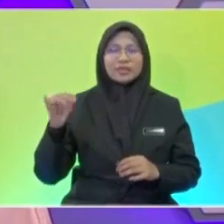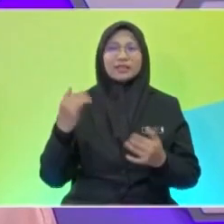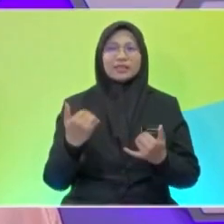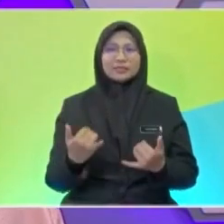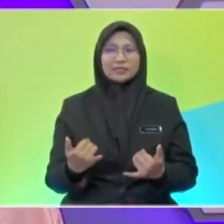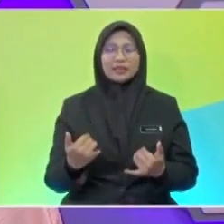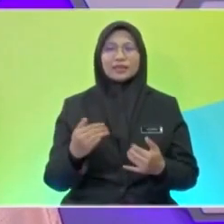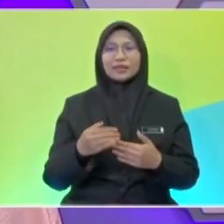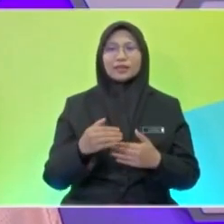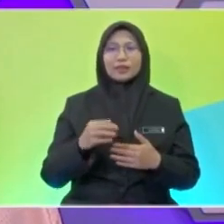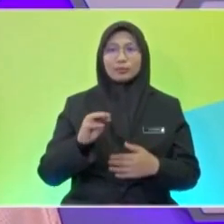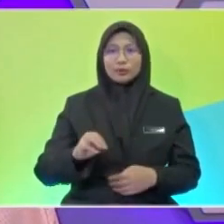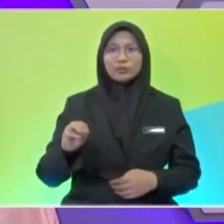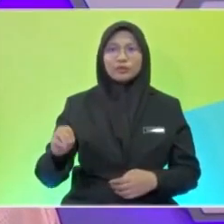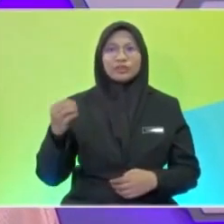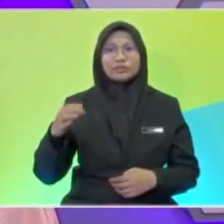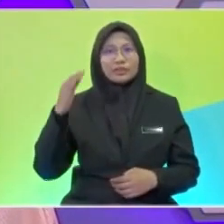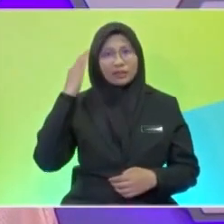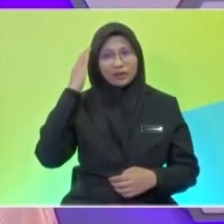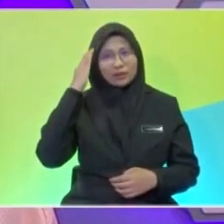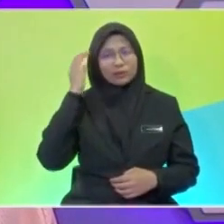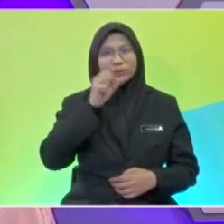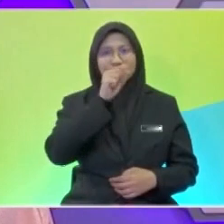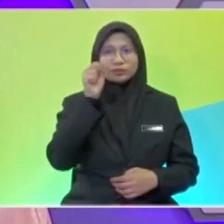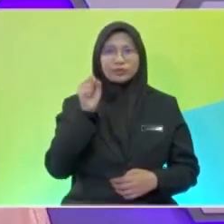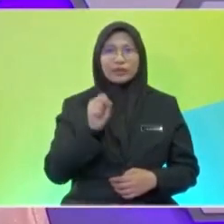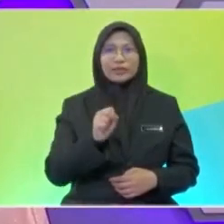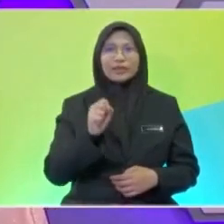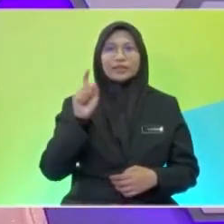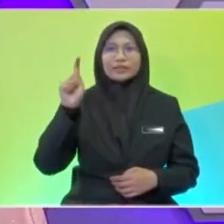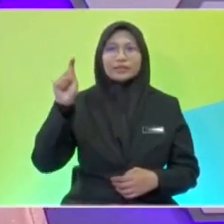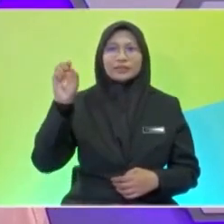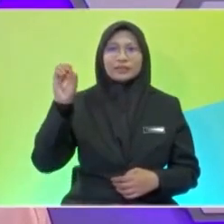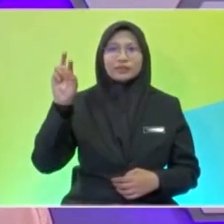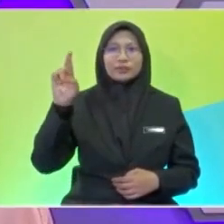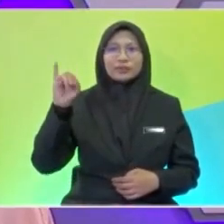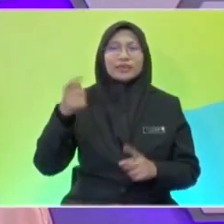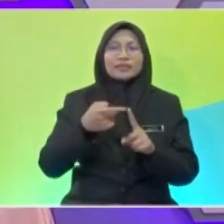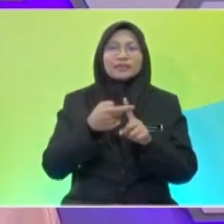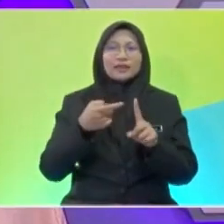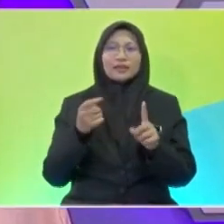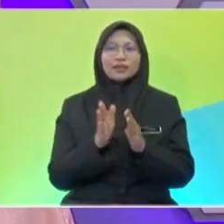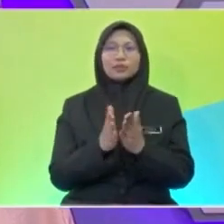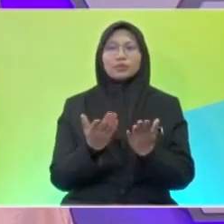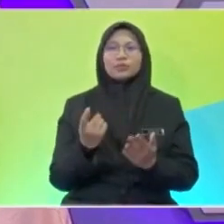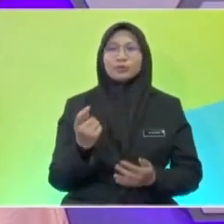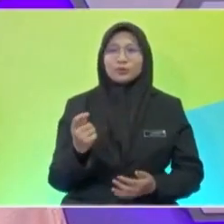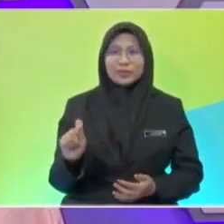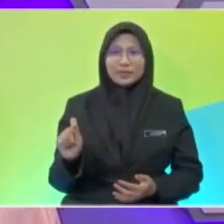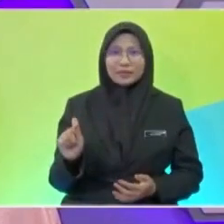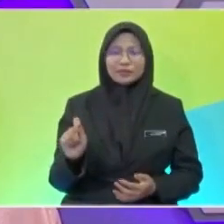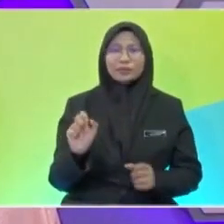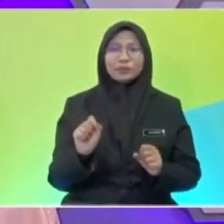kemudahan untuk mereka memahami kandungan yang terdapat dalam buku teks dan untuk mereka mendapat markah yang sangat bagus